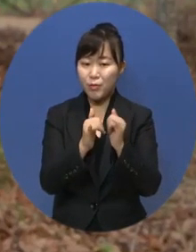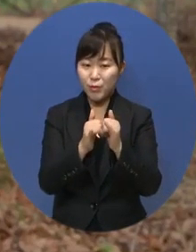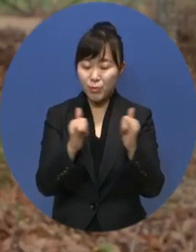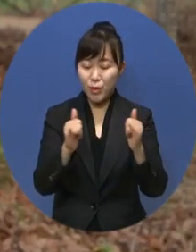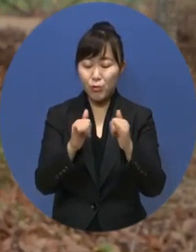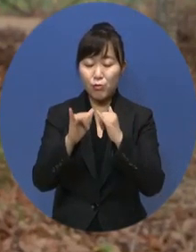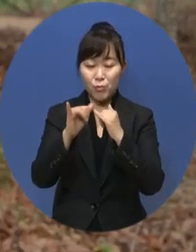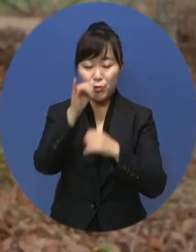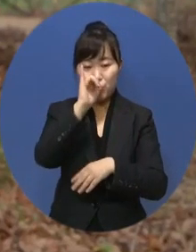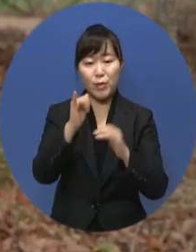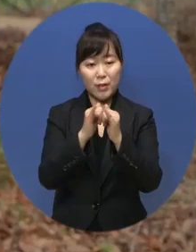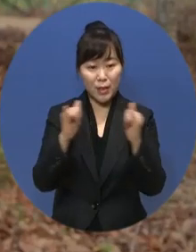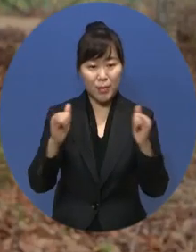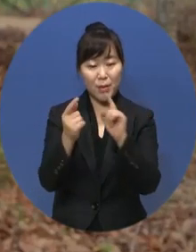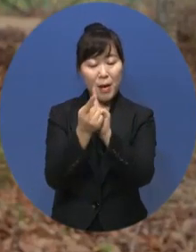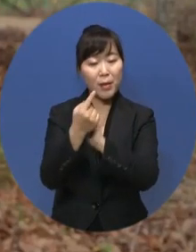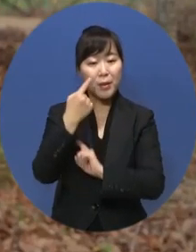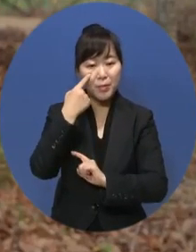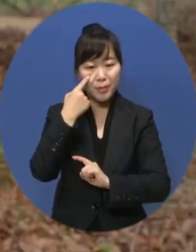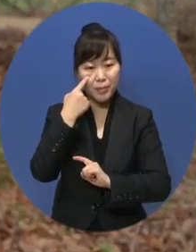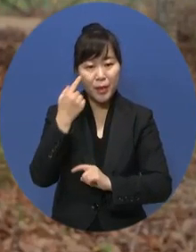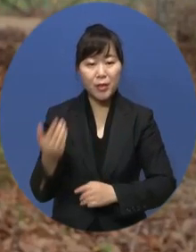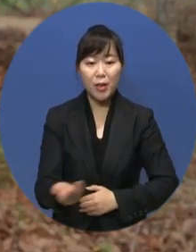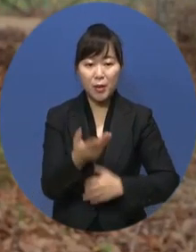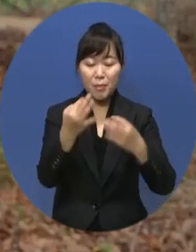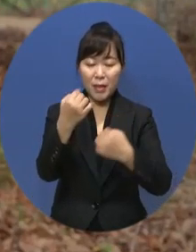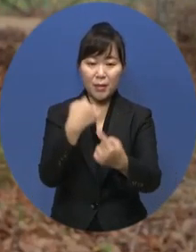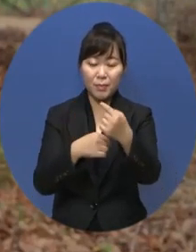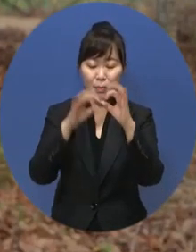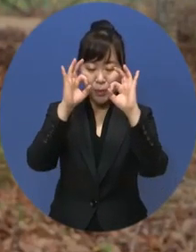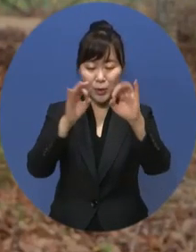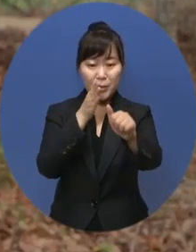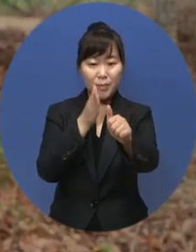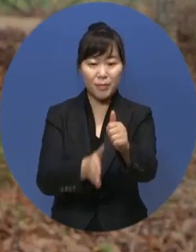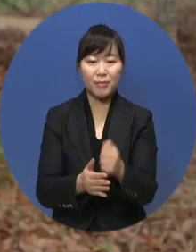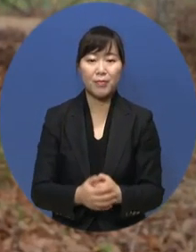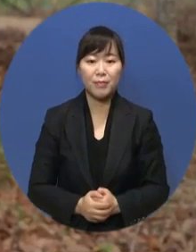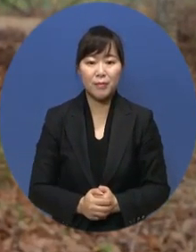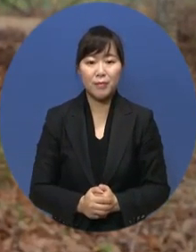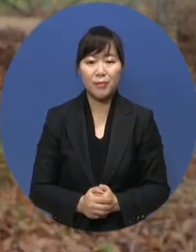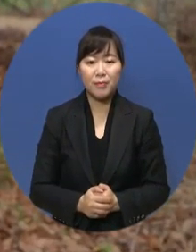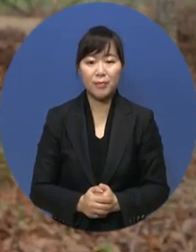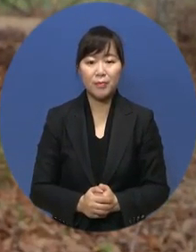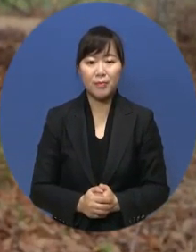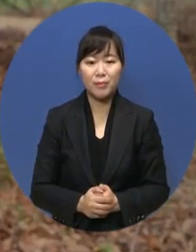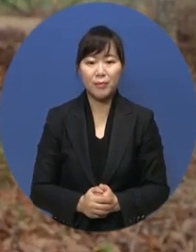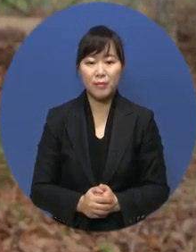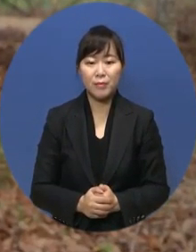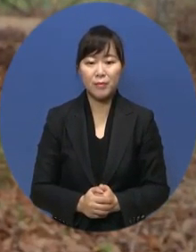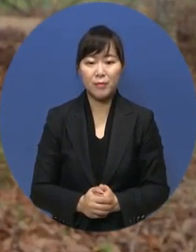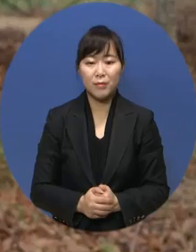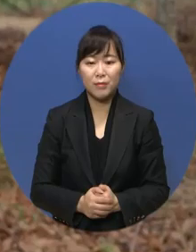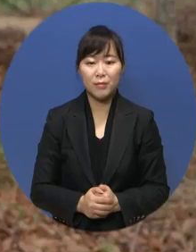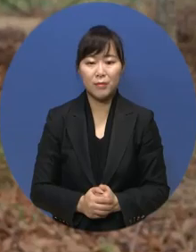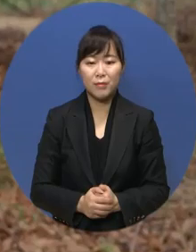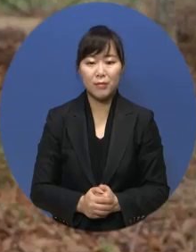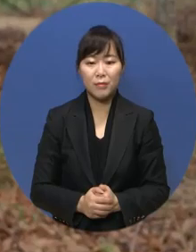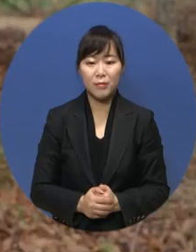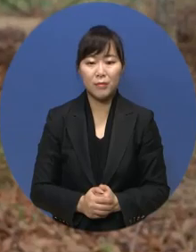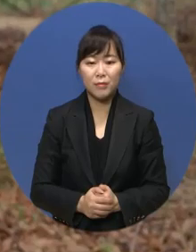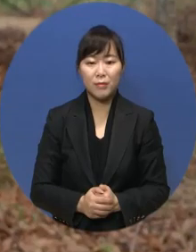만나보는 시간을 가져보겠습니다. 시청자 여러분의 많은 시청 부탁드립니다. 지금까지 복지TV